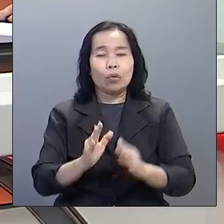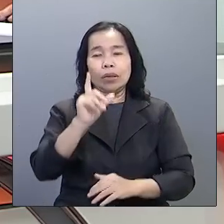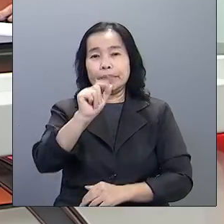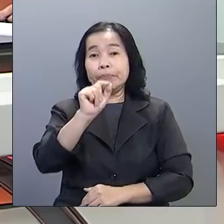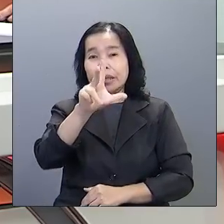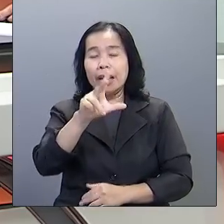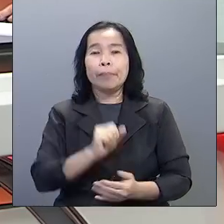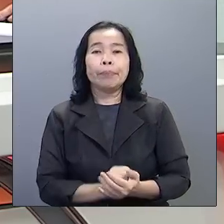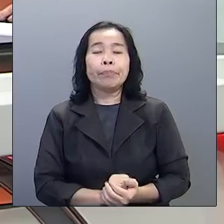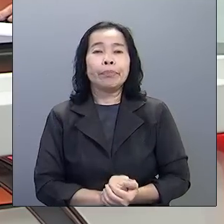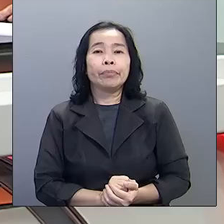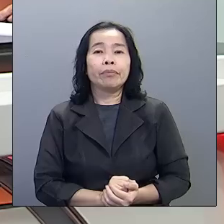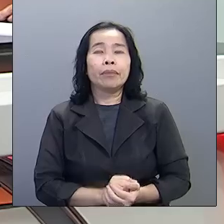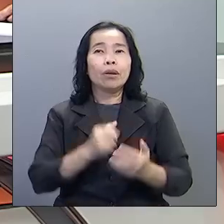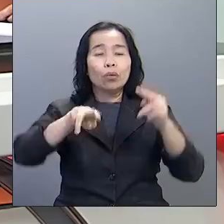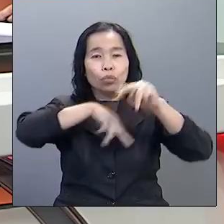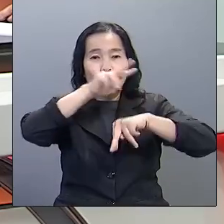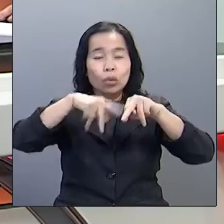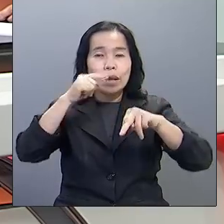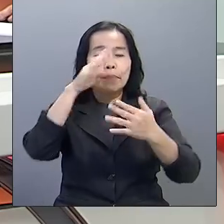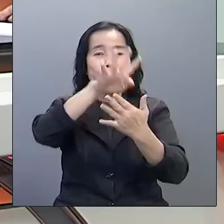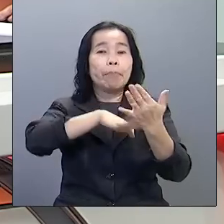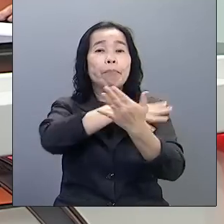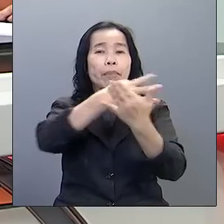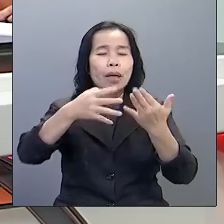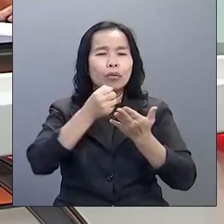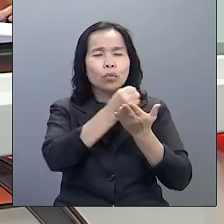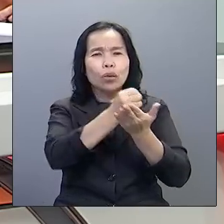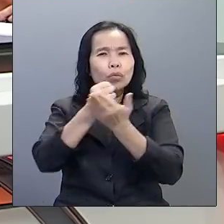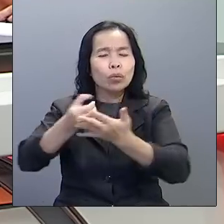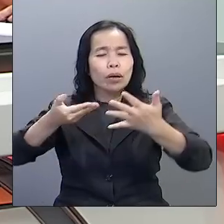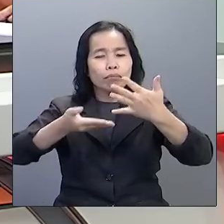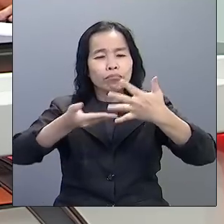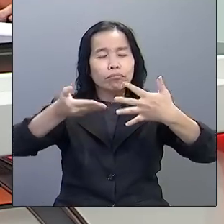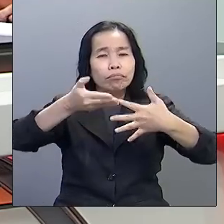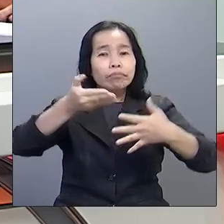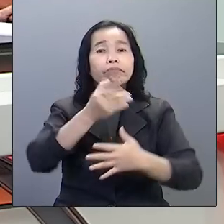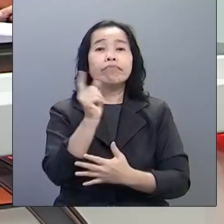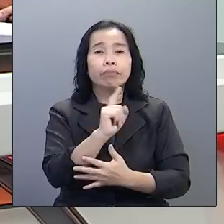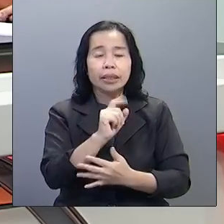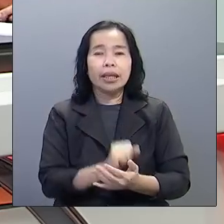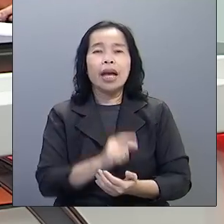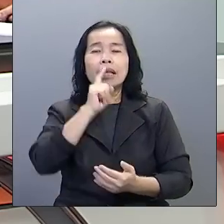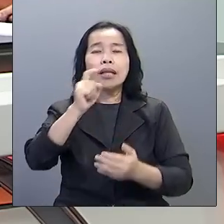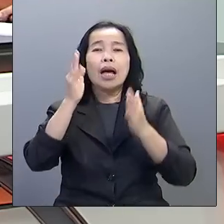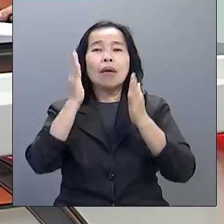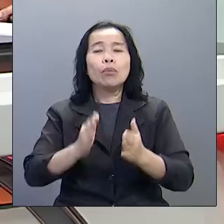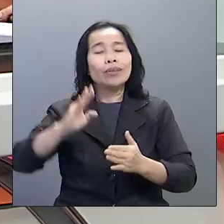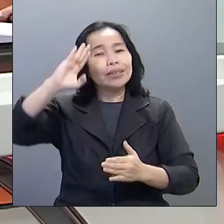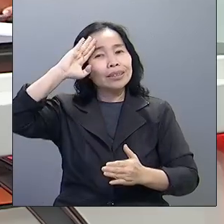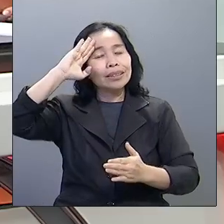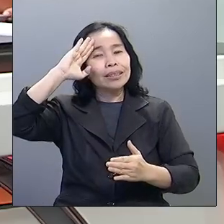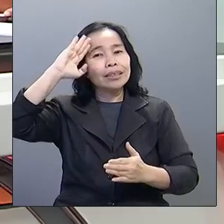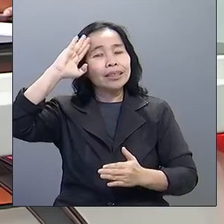นายค่ะเราจะตรวจสอบแผนในการให้ความช่วยเหลือล่าสุดนะคะจากทางพลเรือเอกปกครองมนทาต